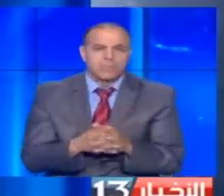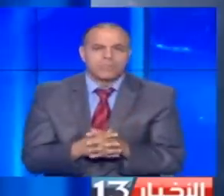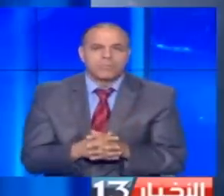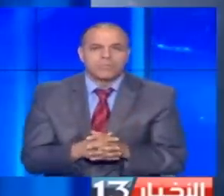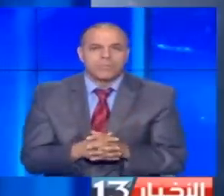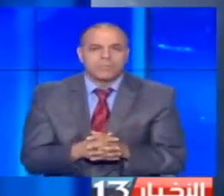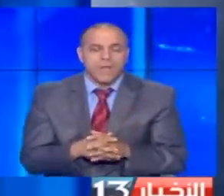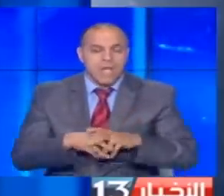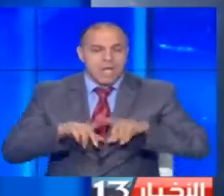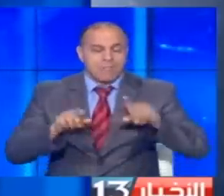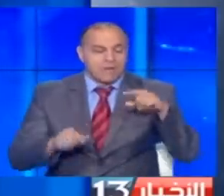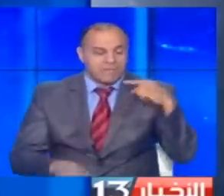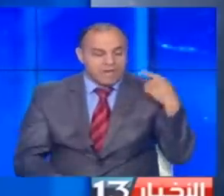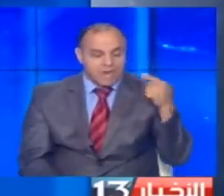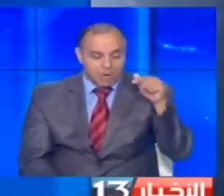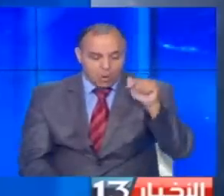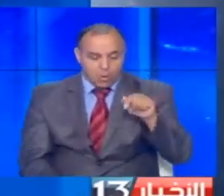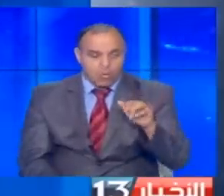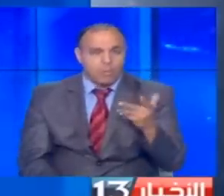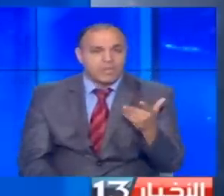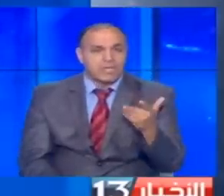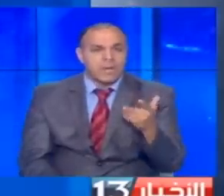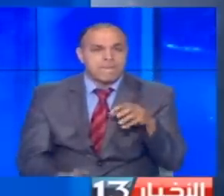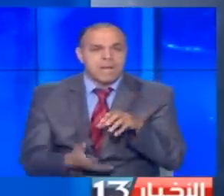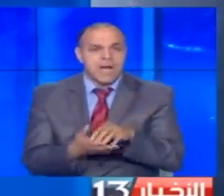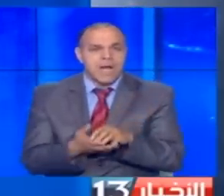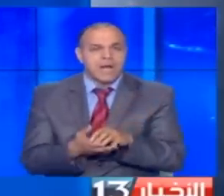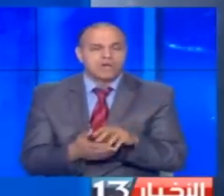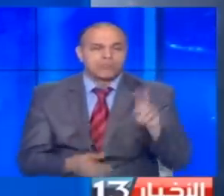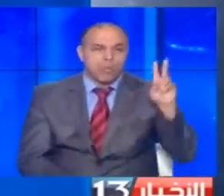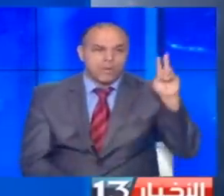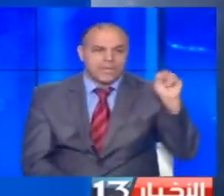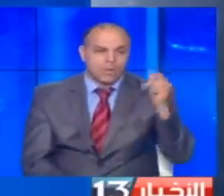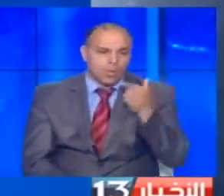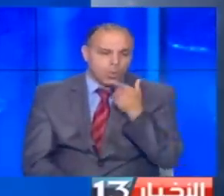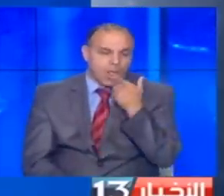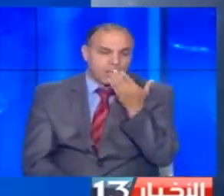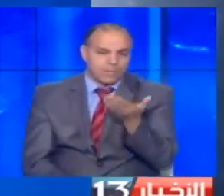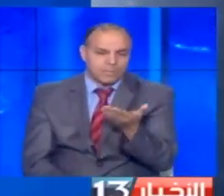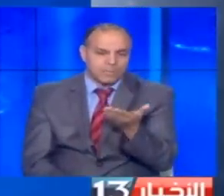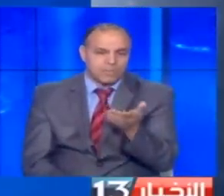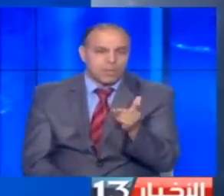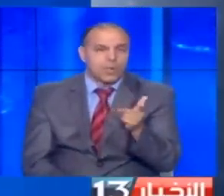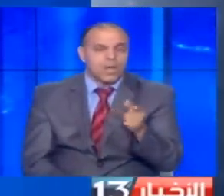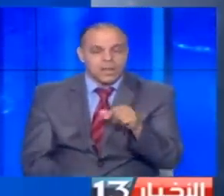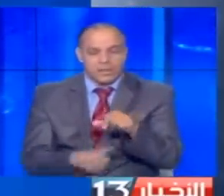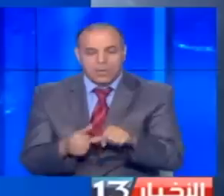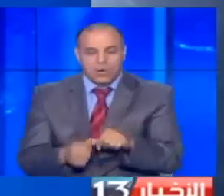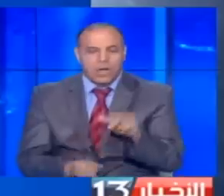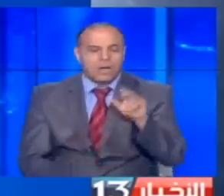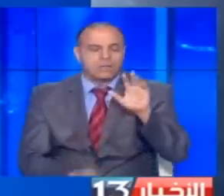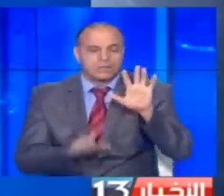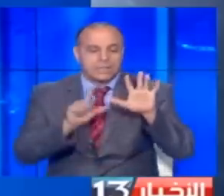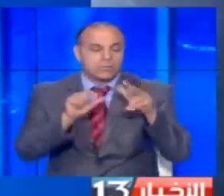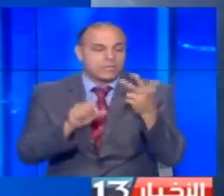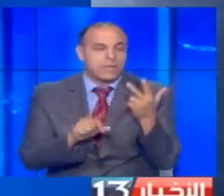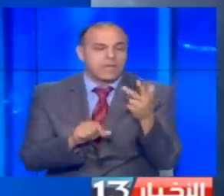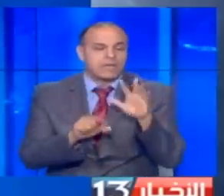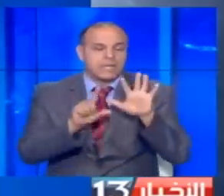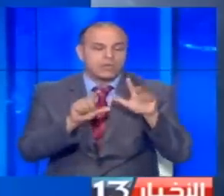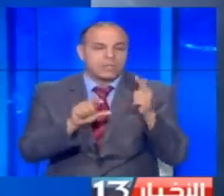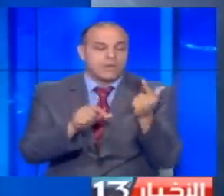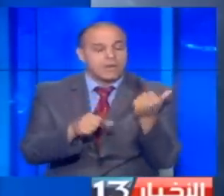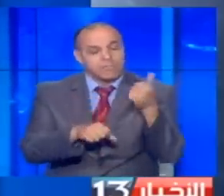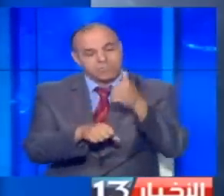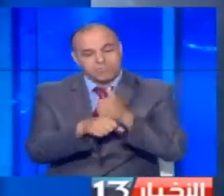اخبارنا من العالم اليوم يستهلها من مقر اشغال الجمعيه العامه التابعه للامم المتحده في دورتها الثالثه والسبعين بنيويورك